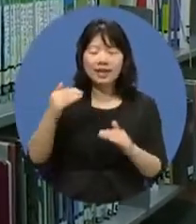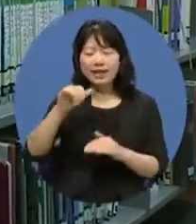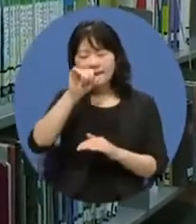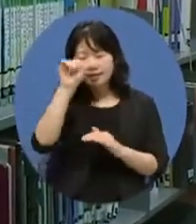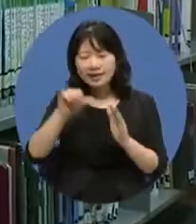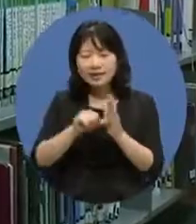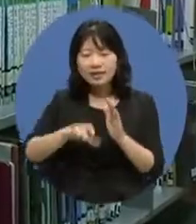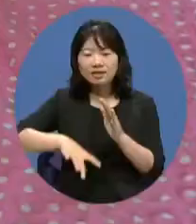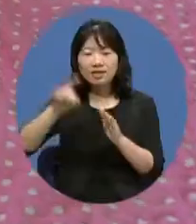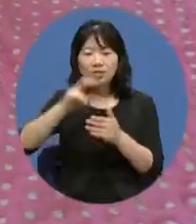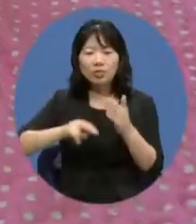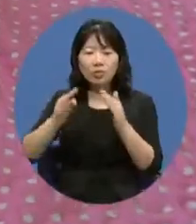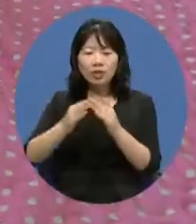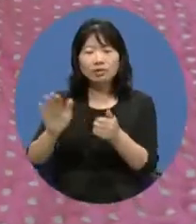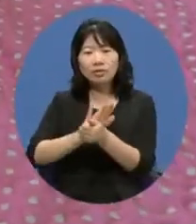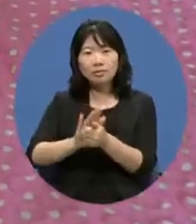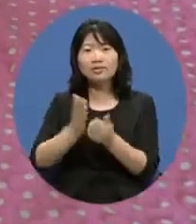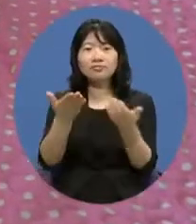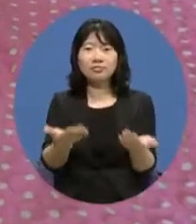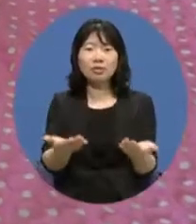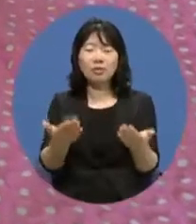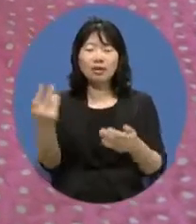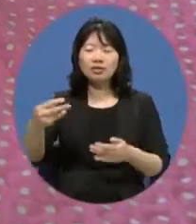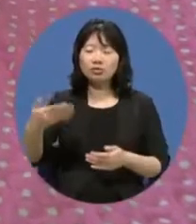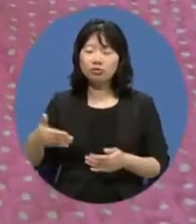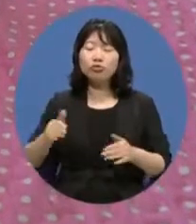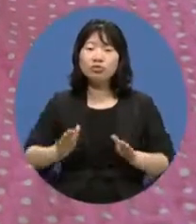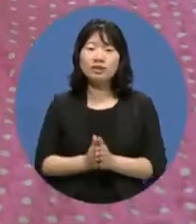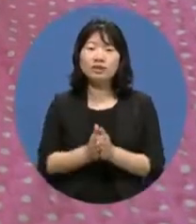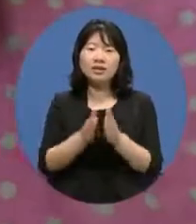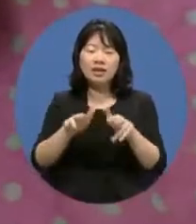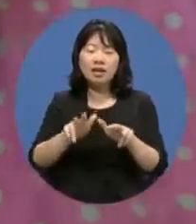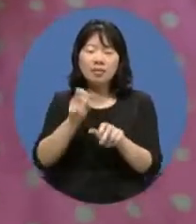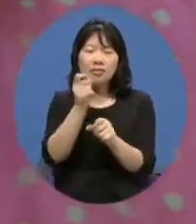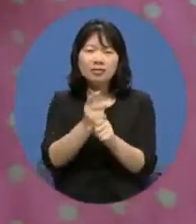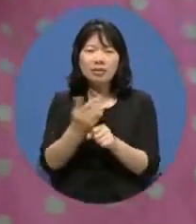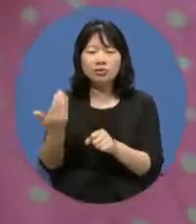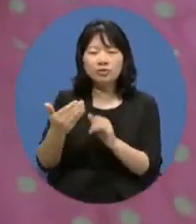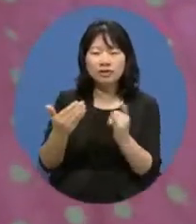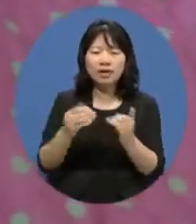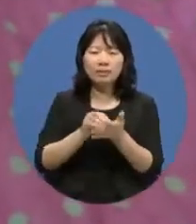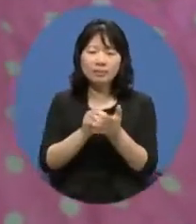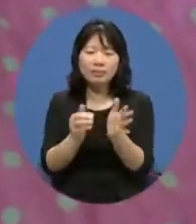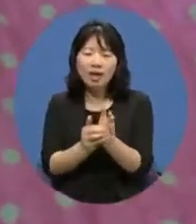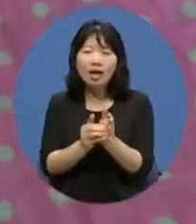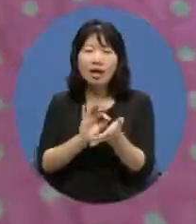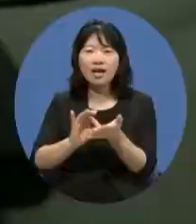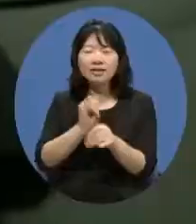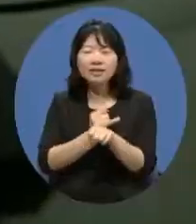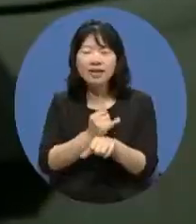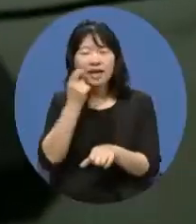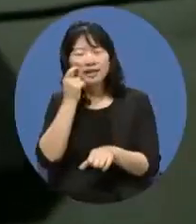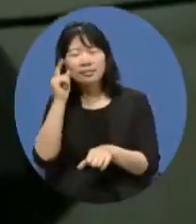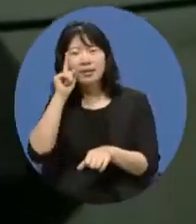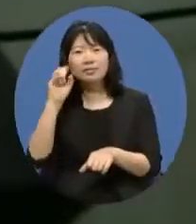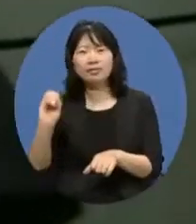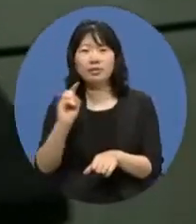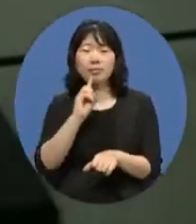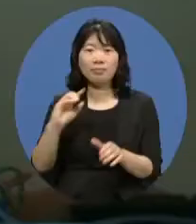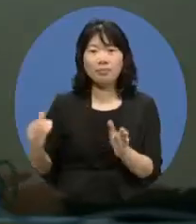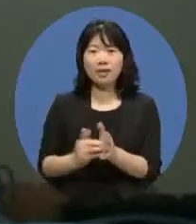서비스를 시행하고 있습니다. 2009년에 시작해 벌써 약 9천 명이 가입해 이용할 정도로 인기가